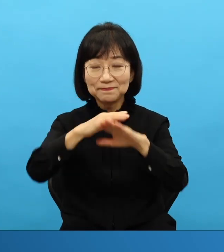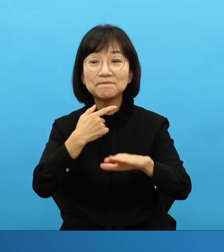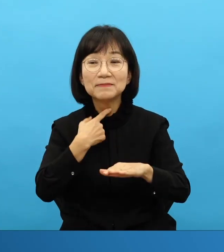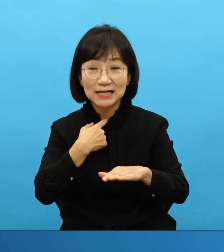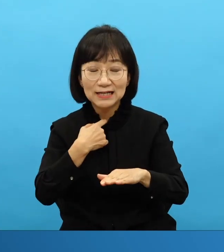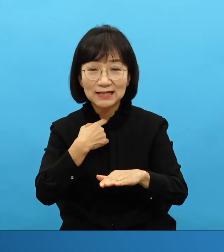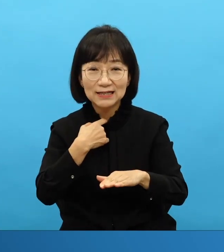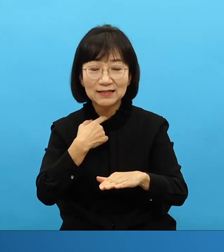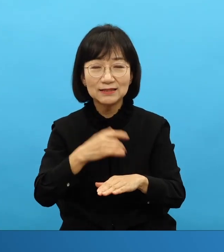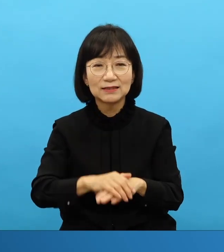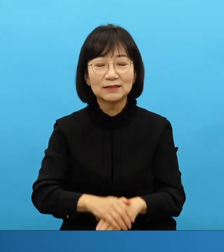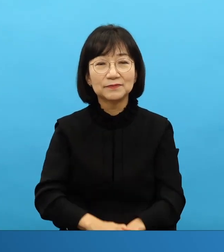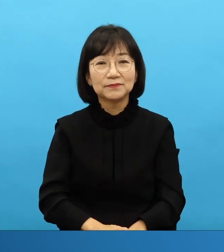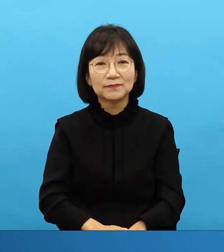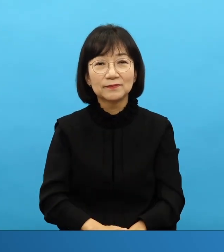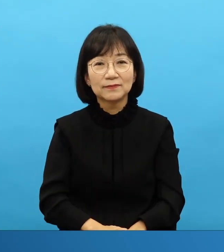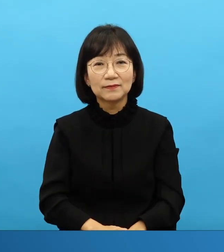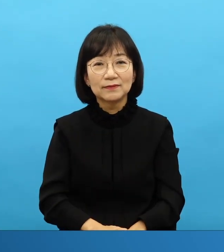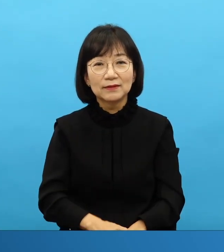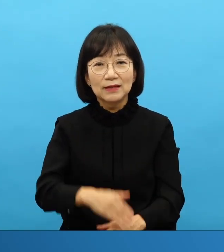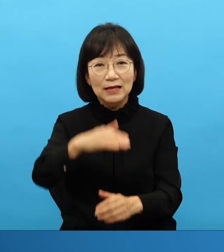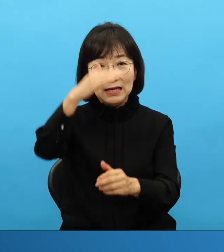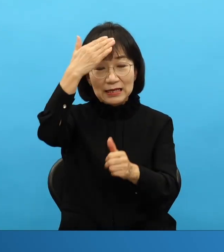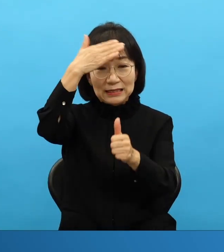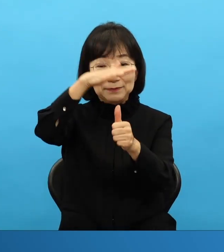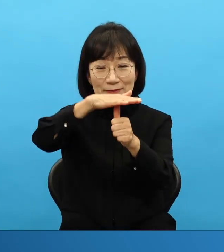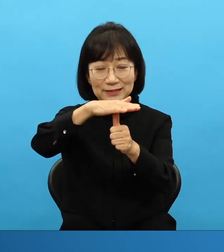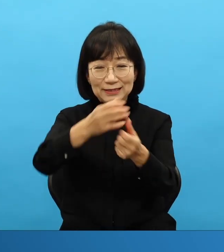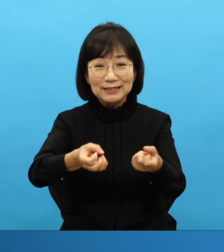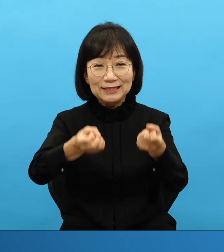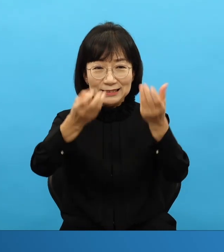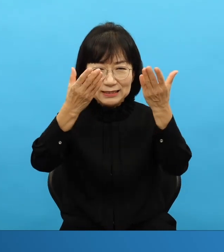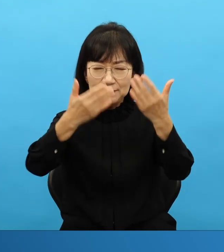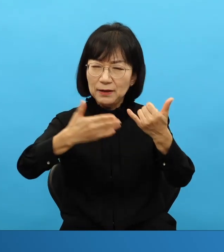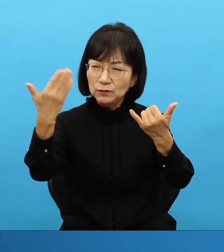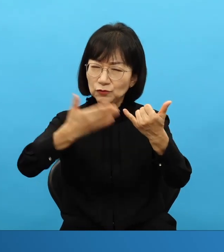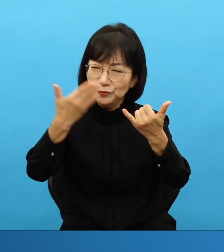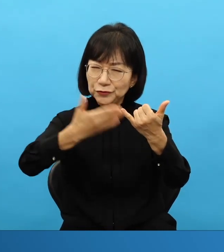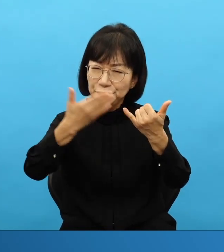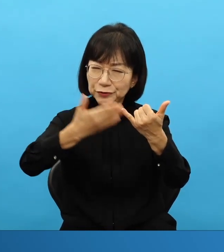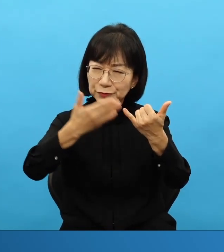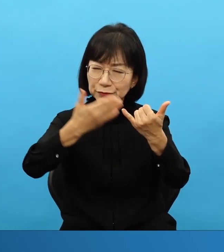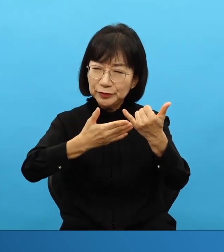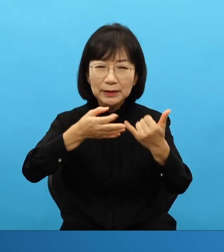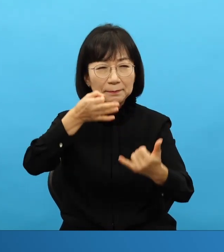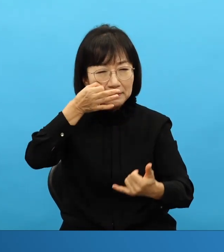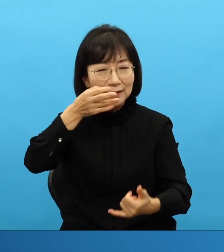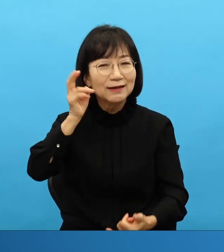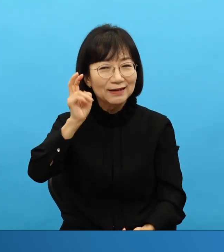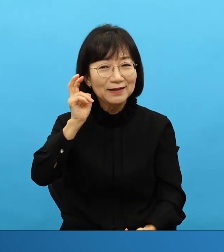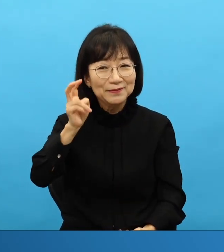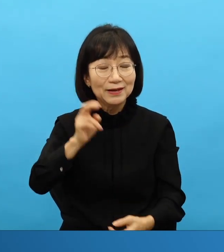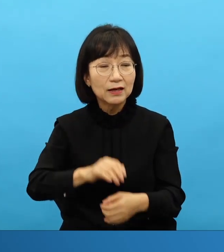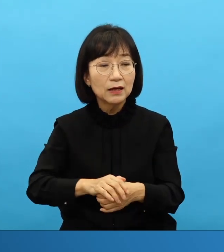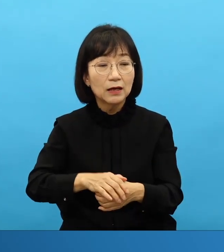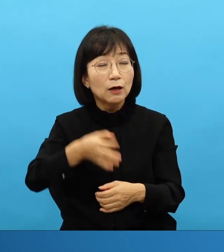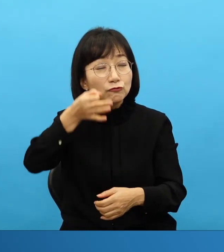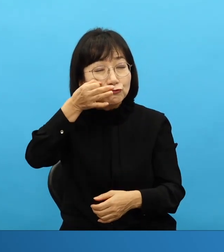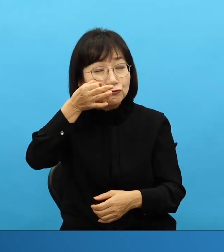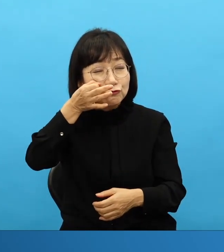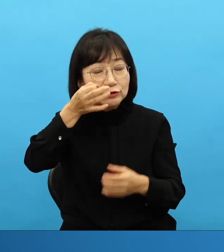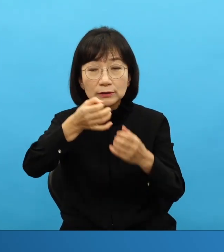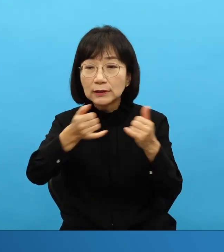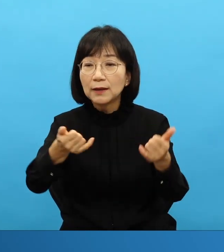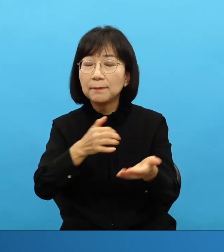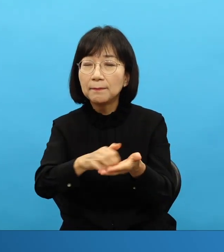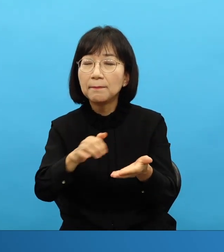여러분 임지식을 아마 많은 사람들이 유튜브를 통해서 봤는데 몇 명이 봤다고 생각하십니까? 各位可能很多人通过这个 YouTube 看了我们